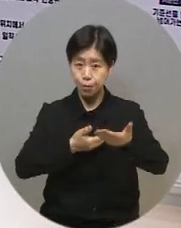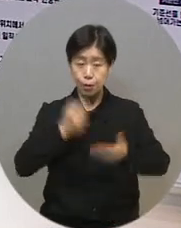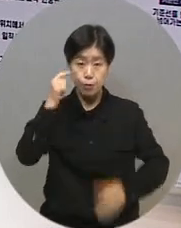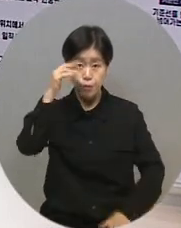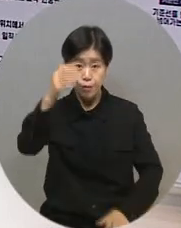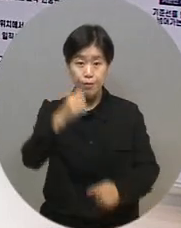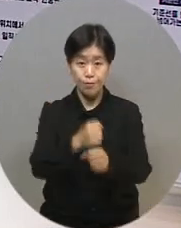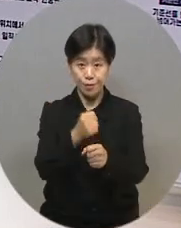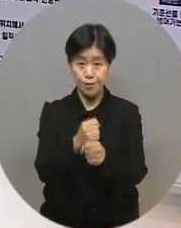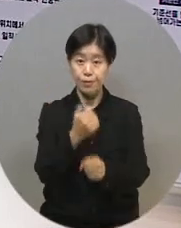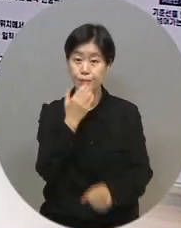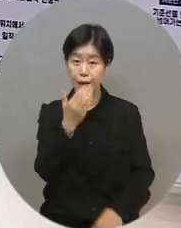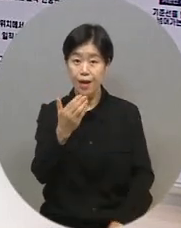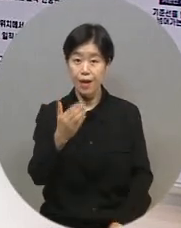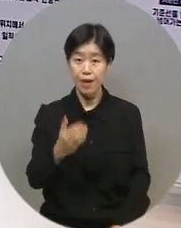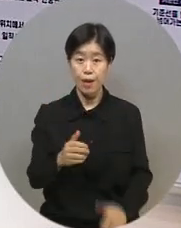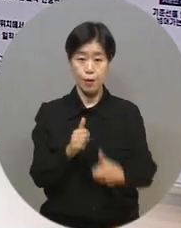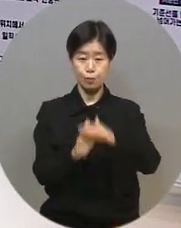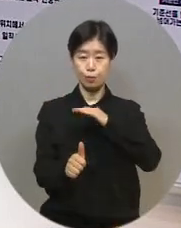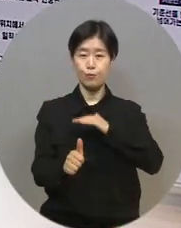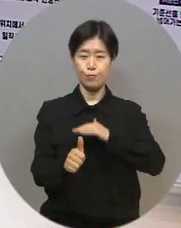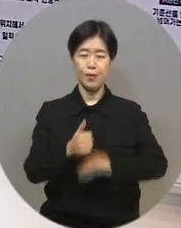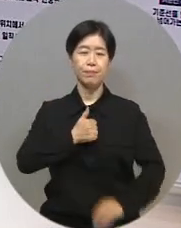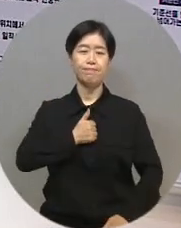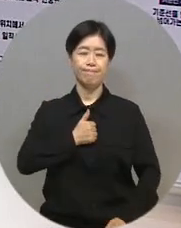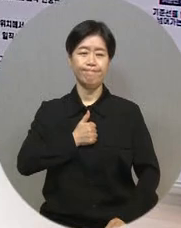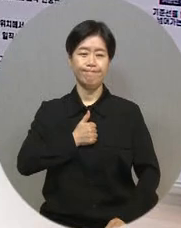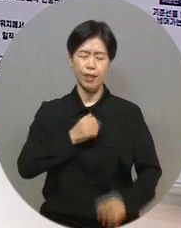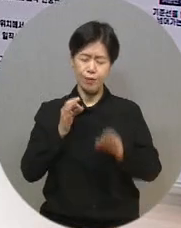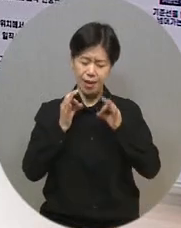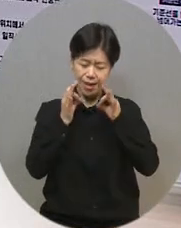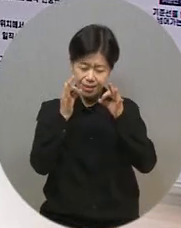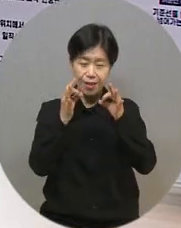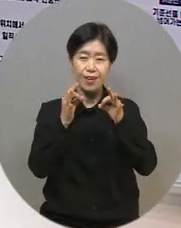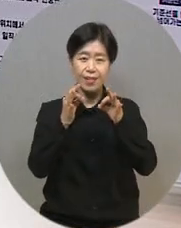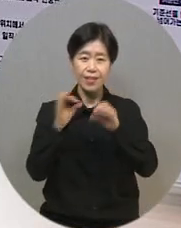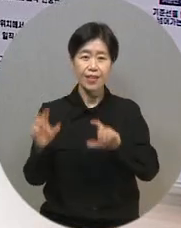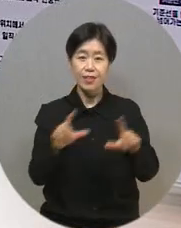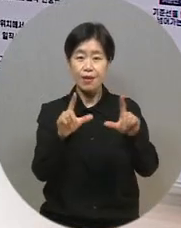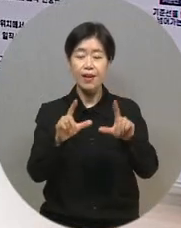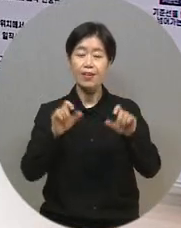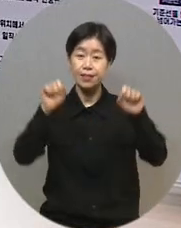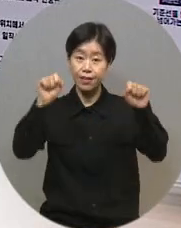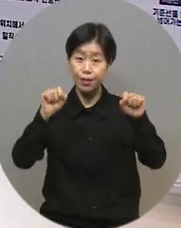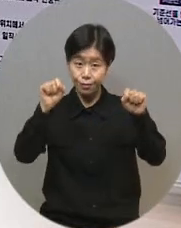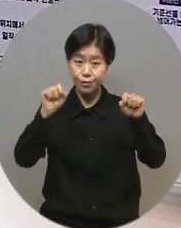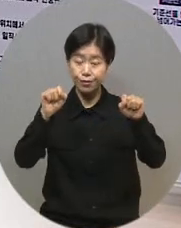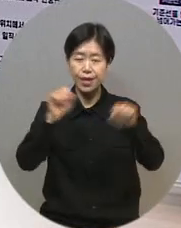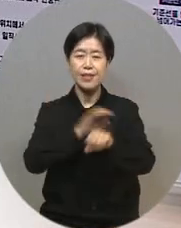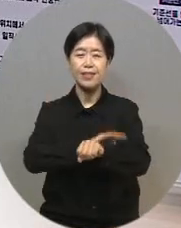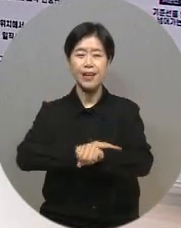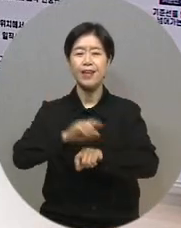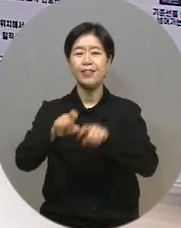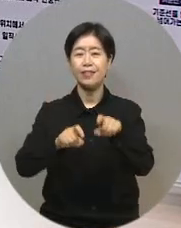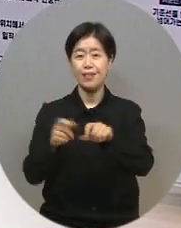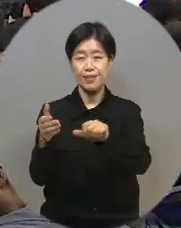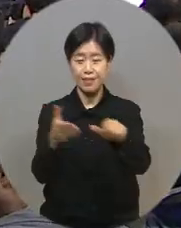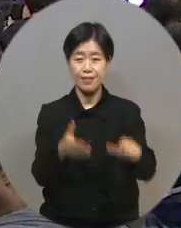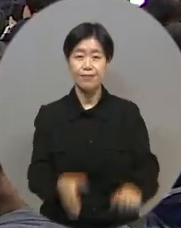만들고 선수로서의 정정당당히 최선을 다해 생활체육의 정신을 몸소 실천해 주기를